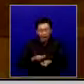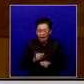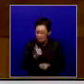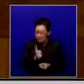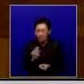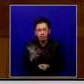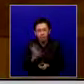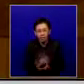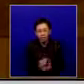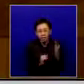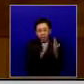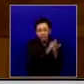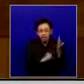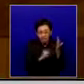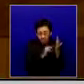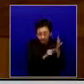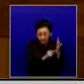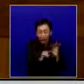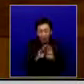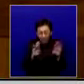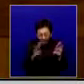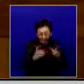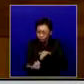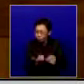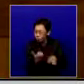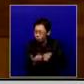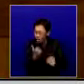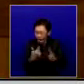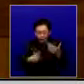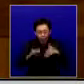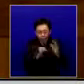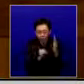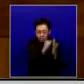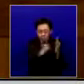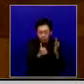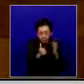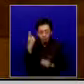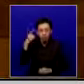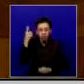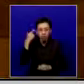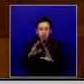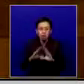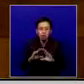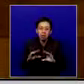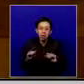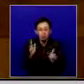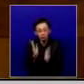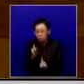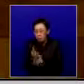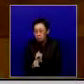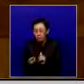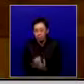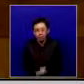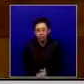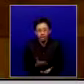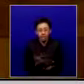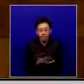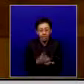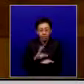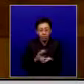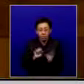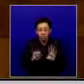ดการท่องเที่ยวก็ยังติดขัดอยู่ฉะนั้นตรงนี้เนี่ยเงิน 400,000 ล้านบาทที่จะ